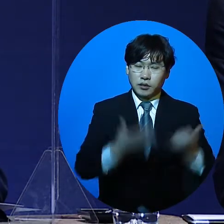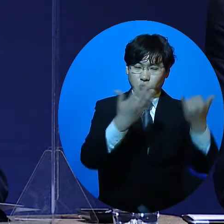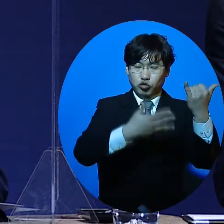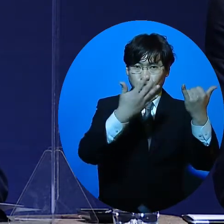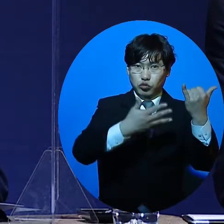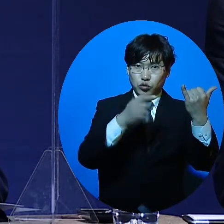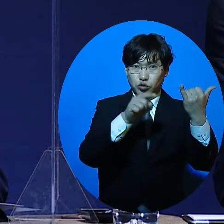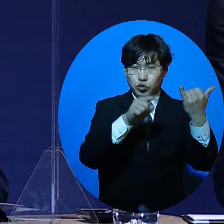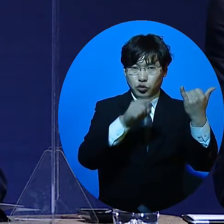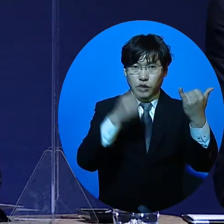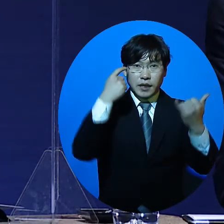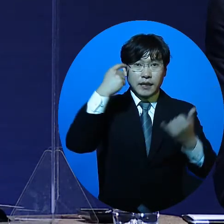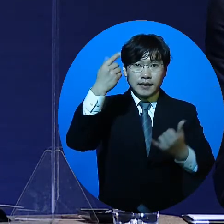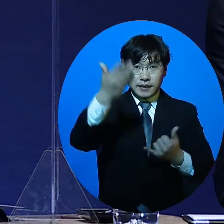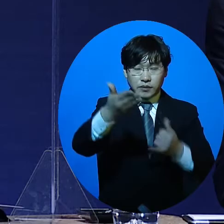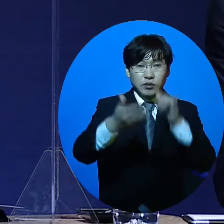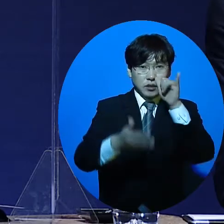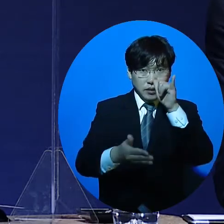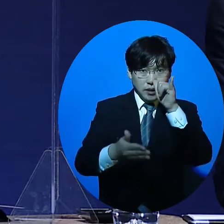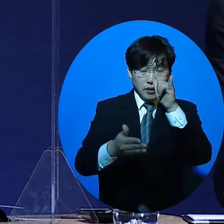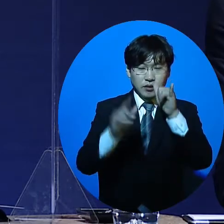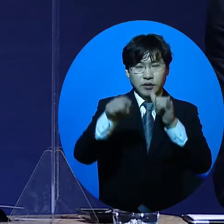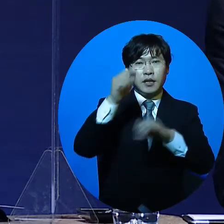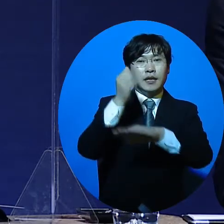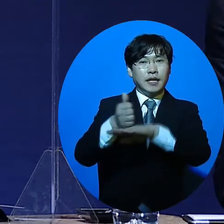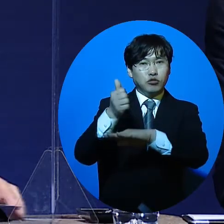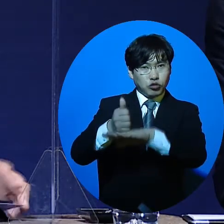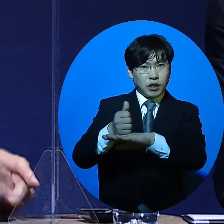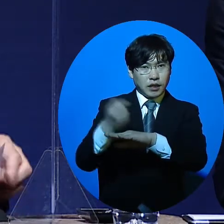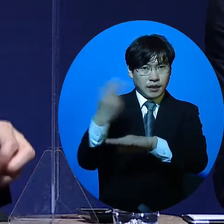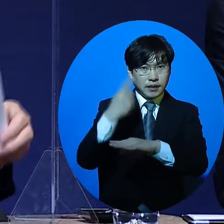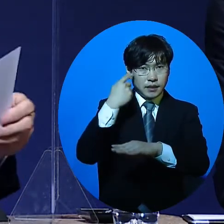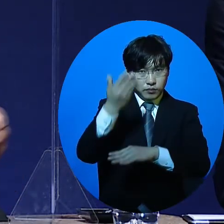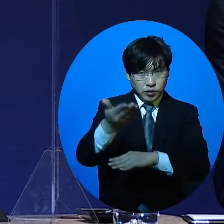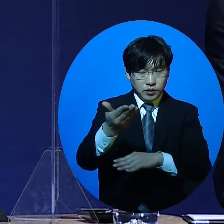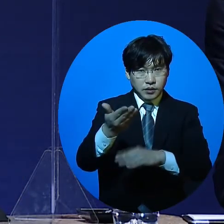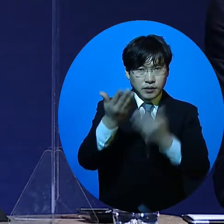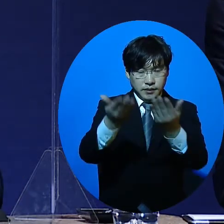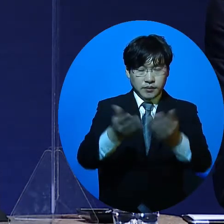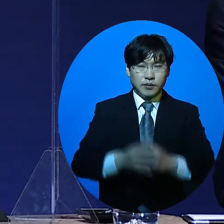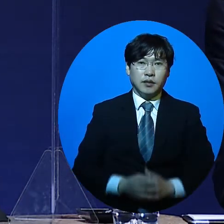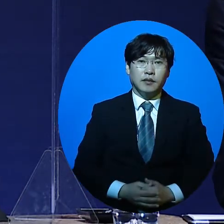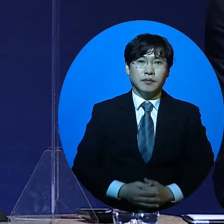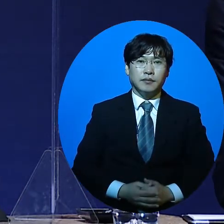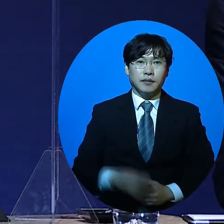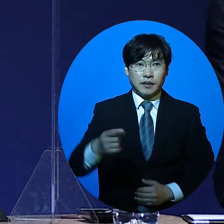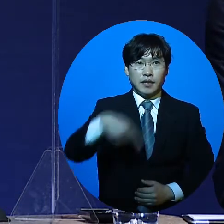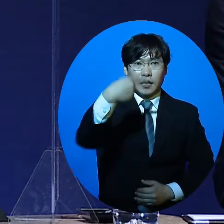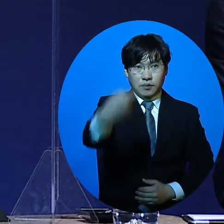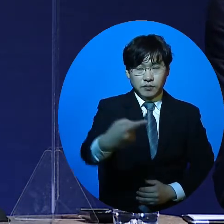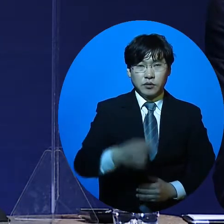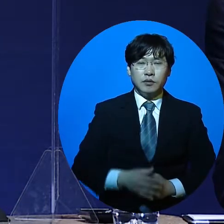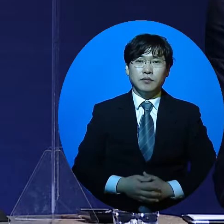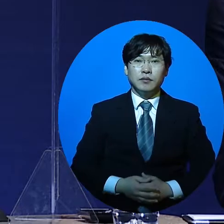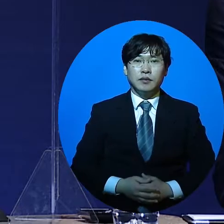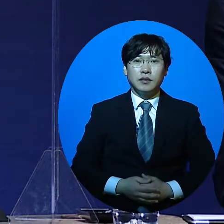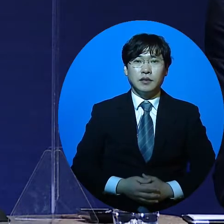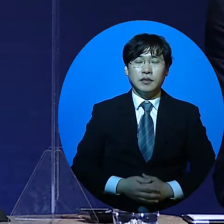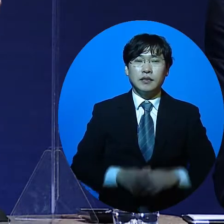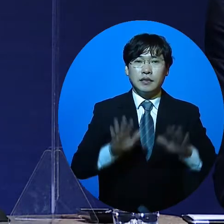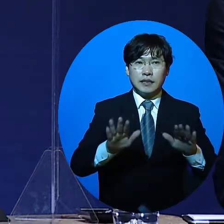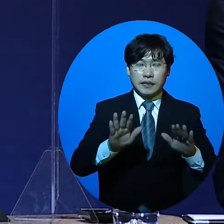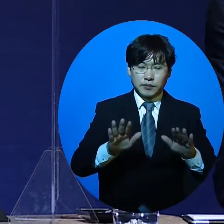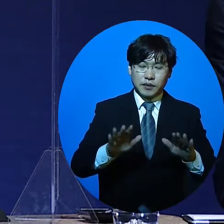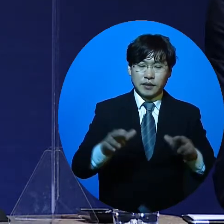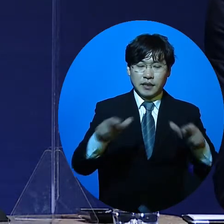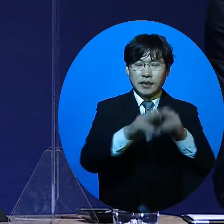유튜브에서 질문 하나 들어왔는데 요거는 나중에 한꺼번에 좀 하고요. 그다음에 우리 현장에서 직접